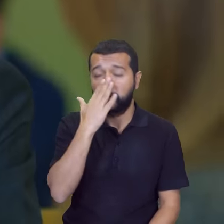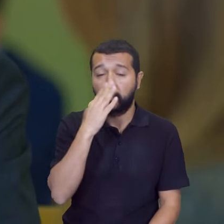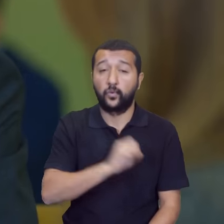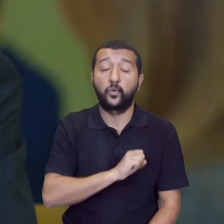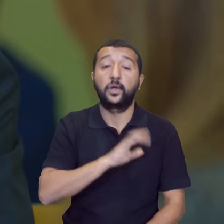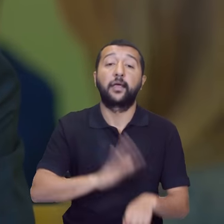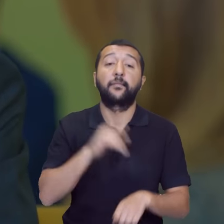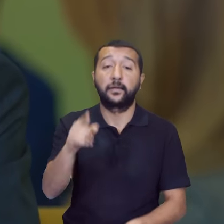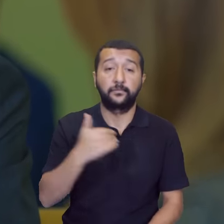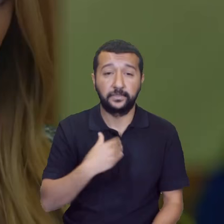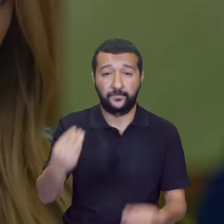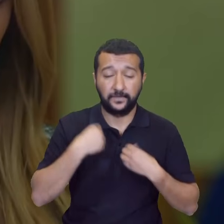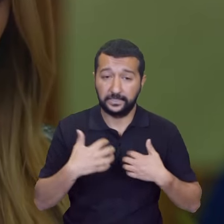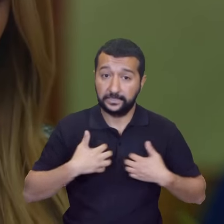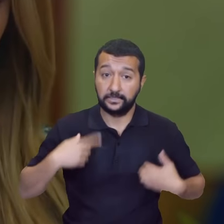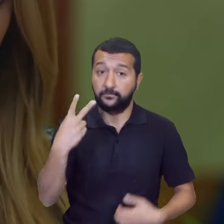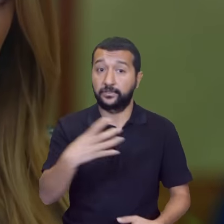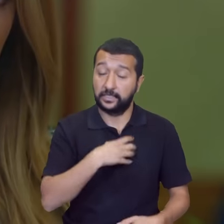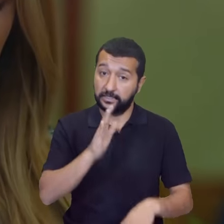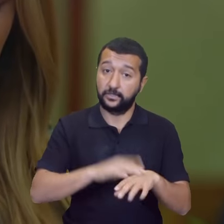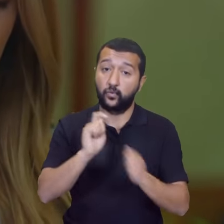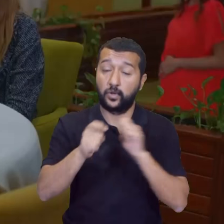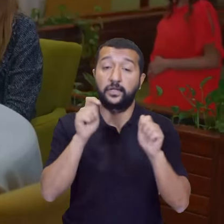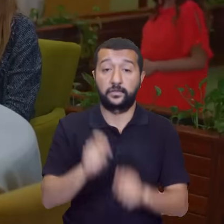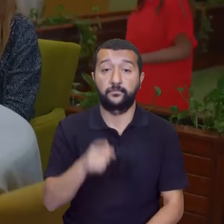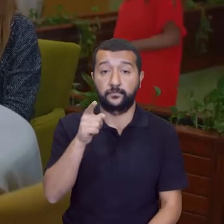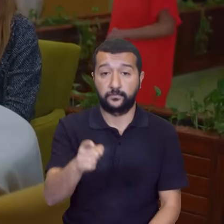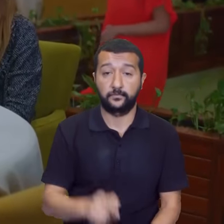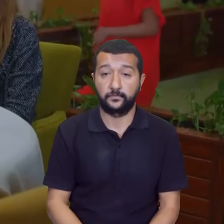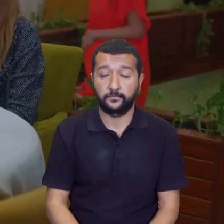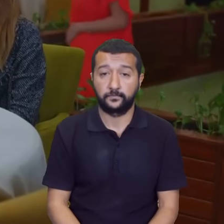çekinmeden. Bize verdiğin o cesareti şimdi kendin için kullan Itır.